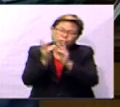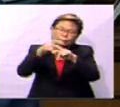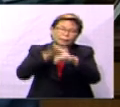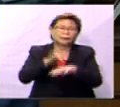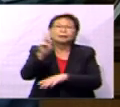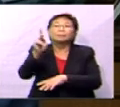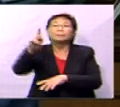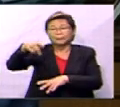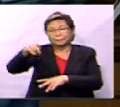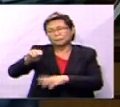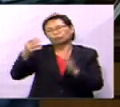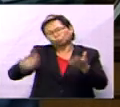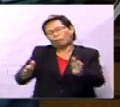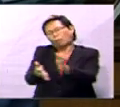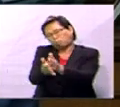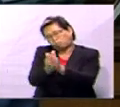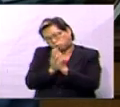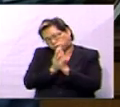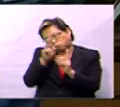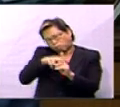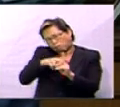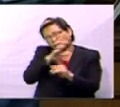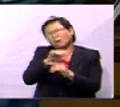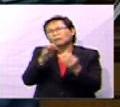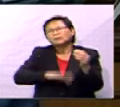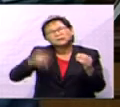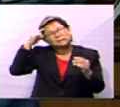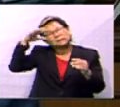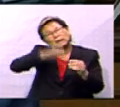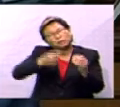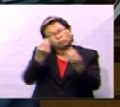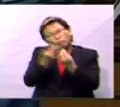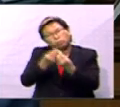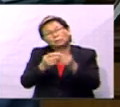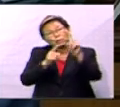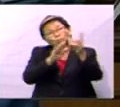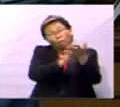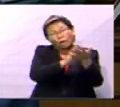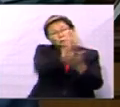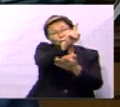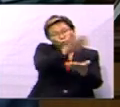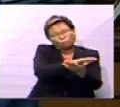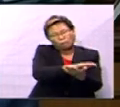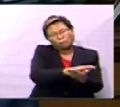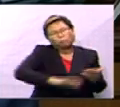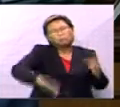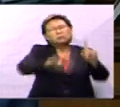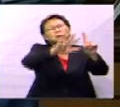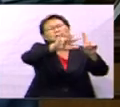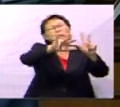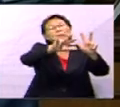kepada Kementerian, dan kita jangka kos satu sekolah ni dalam lebih kurang 3